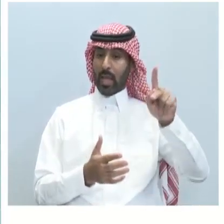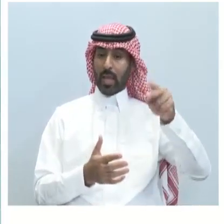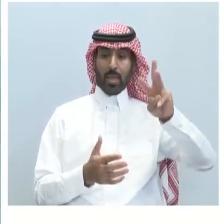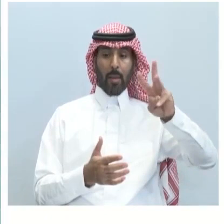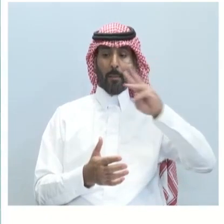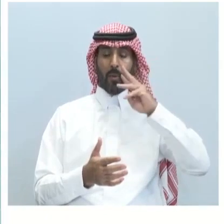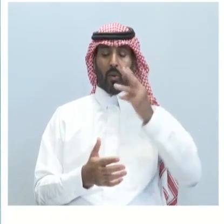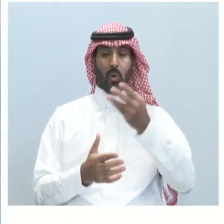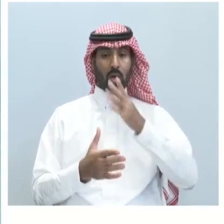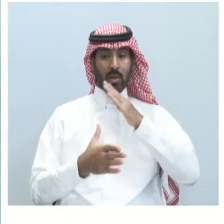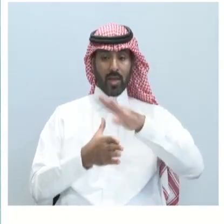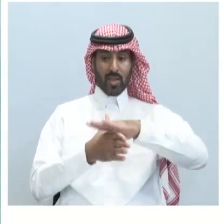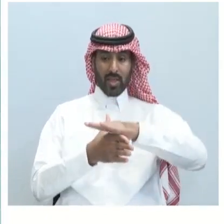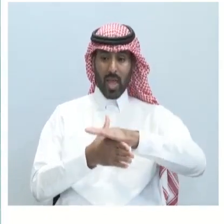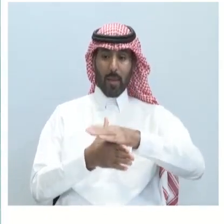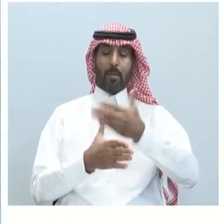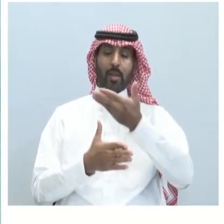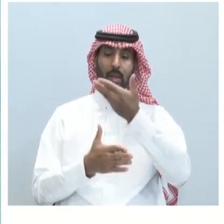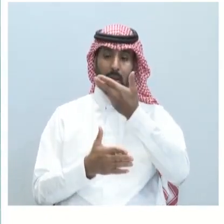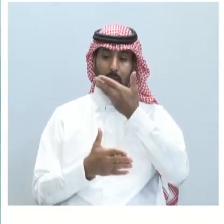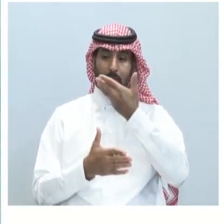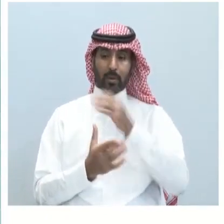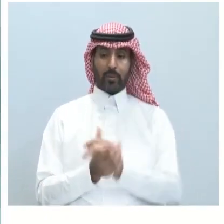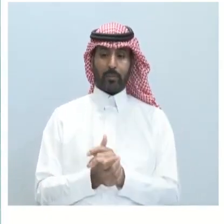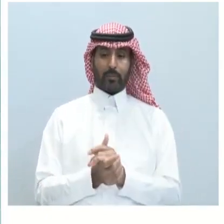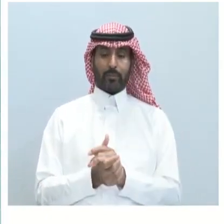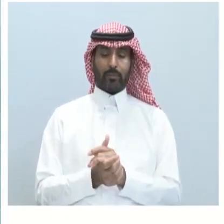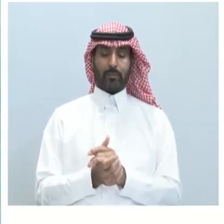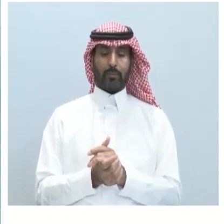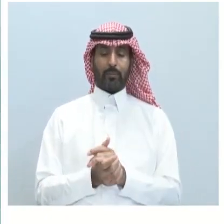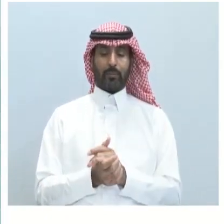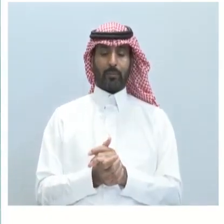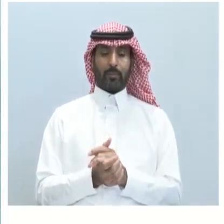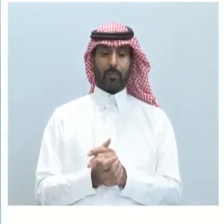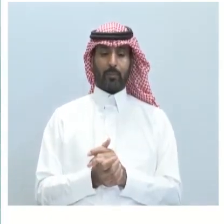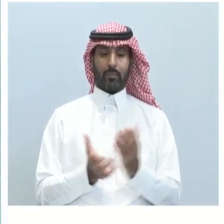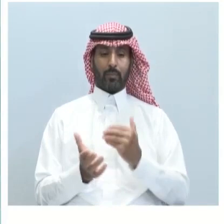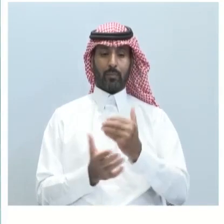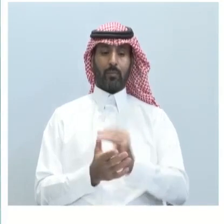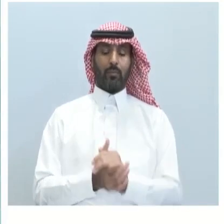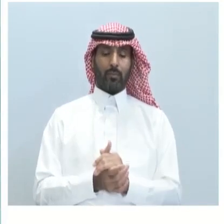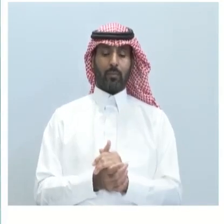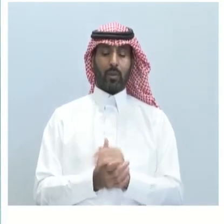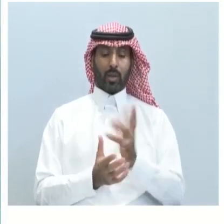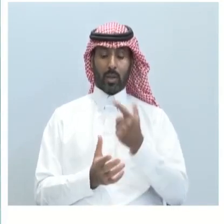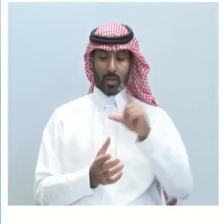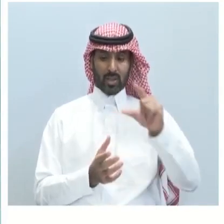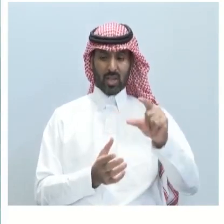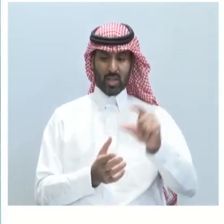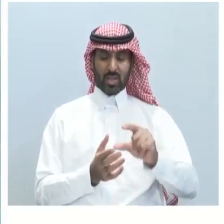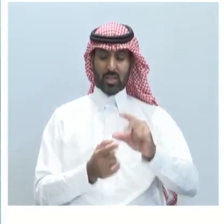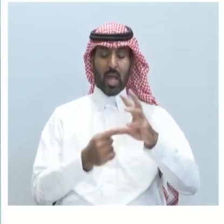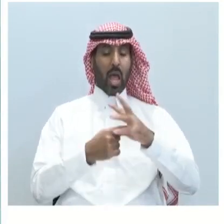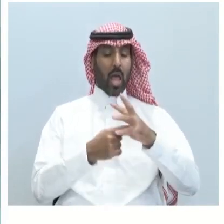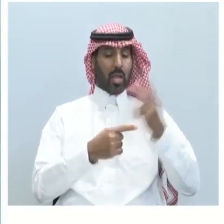واحد ضرب عشره اس سالب 14 مهم جدا في معرفتنا اليمين لحل هذه المسائل اذا كانت تركيز ايون